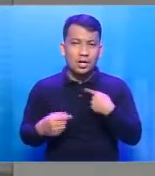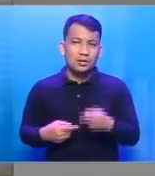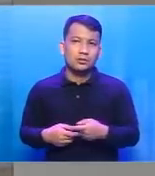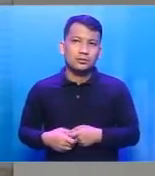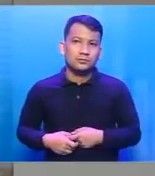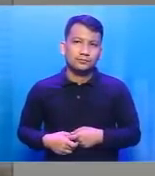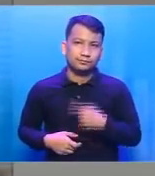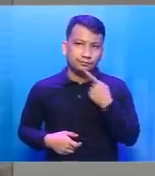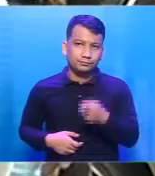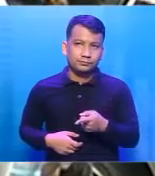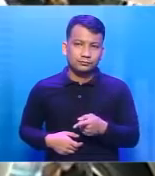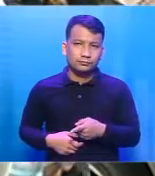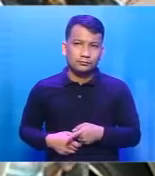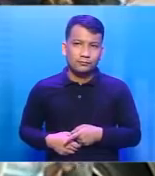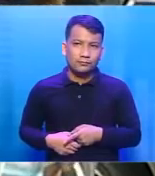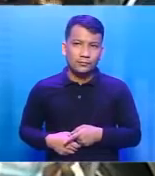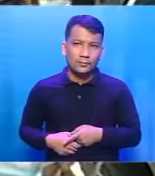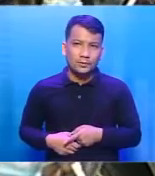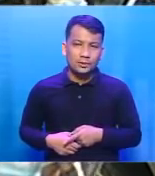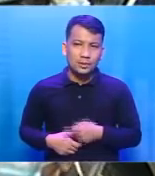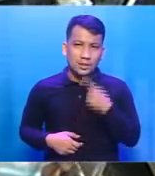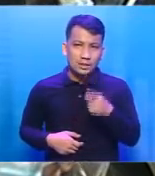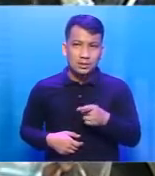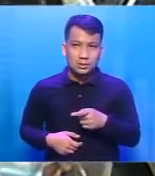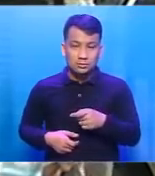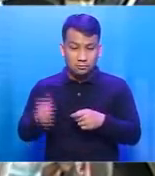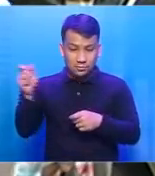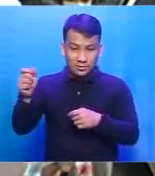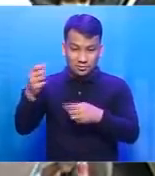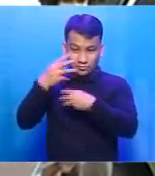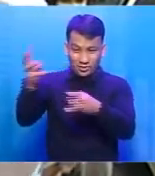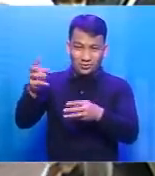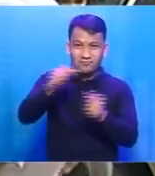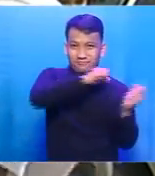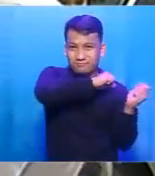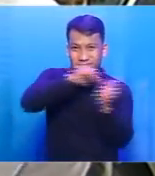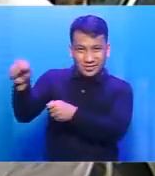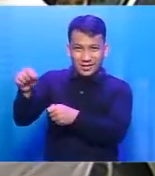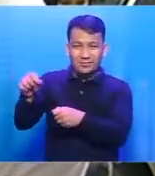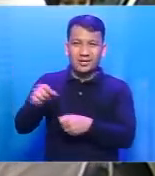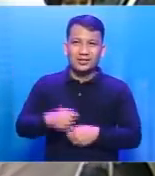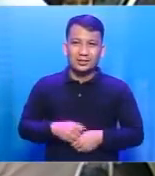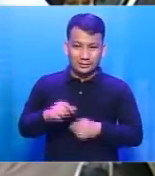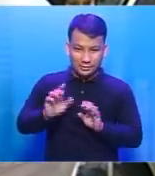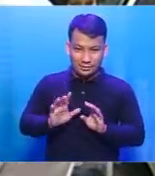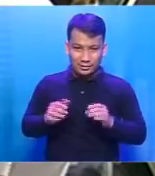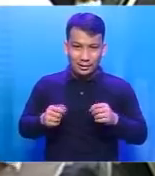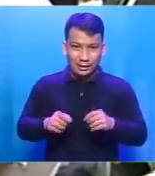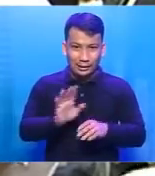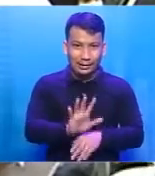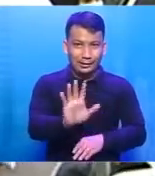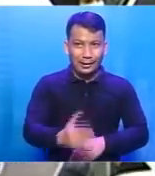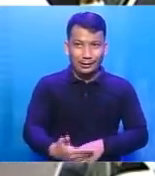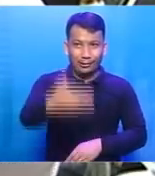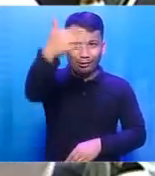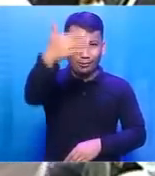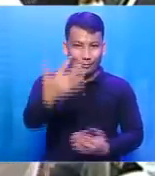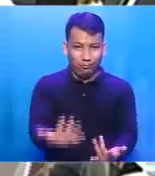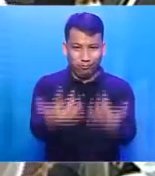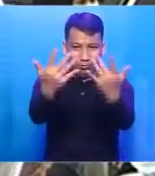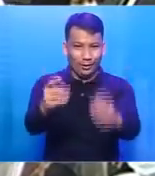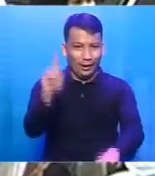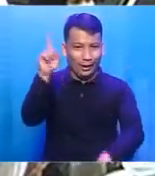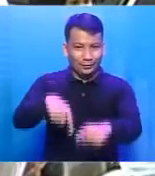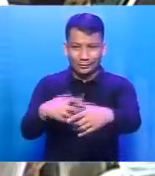yung bubog ng bintana kasi nasa harapan ang sunog eh. Nasa harapan,